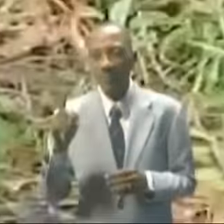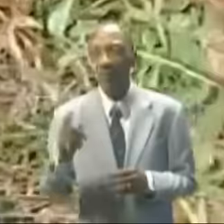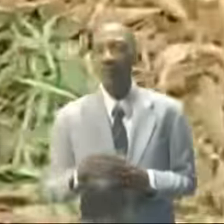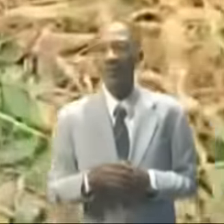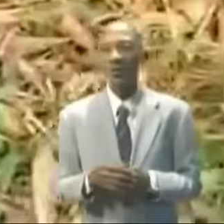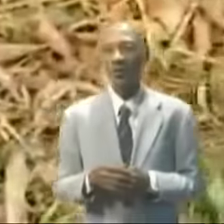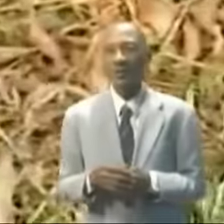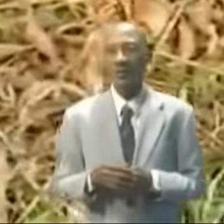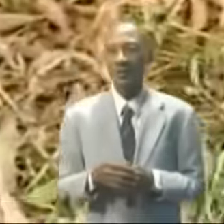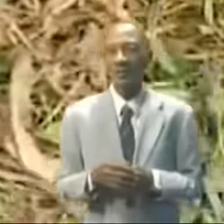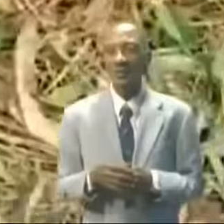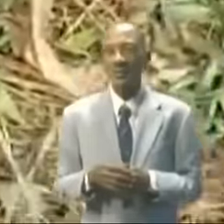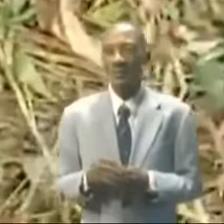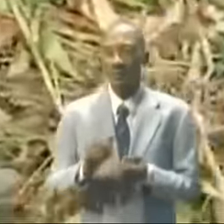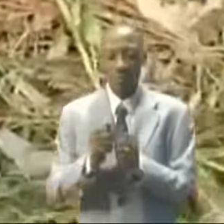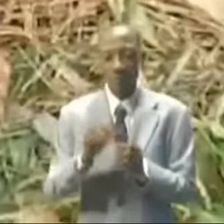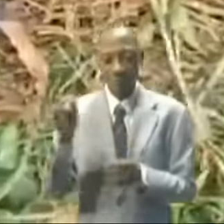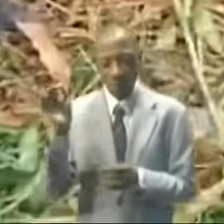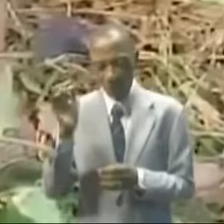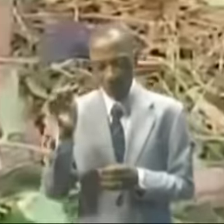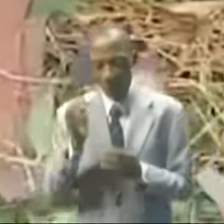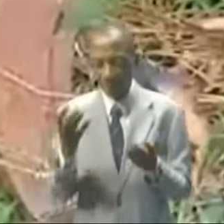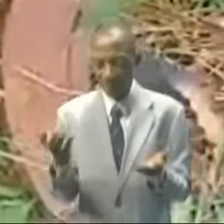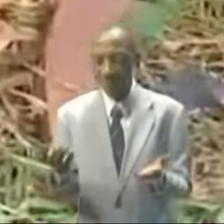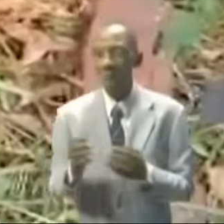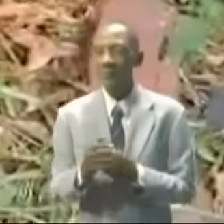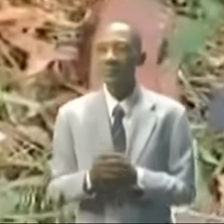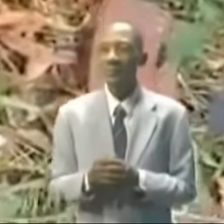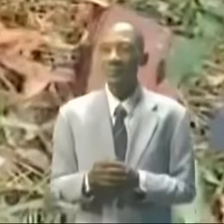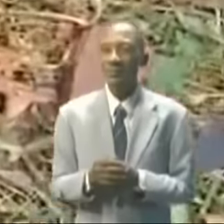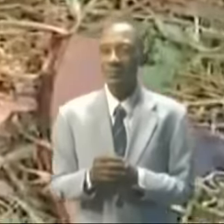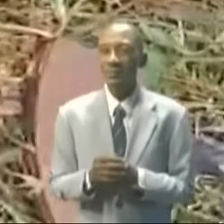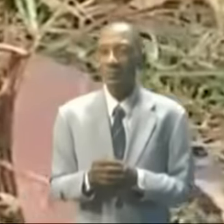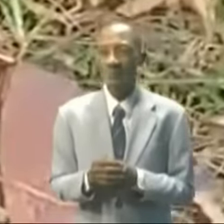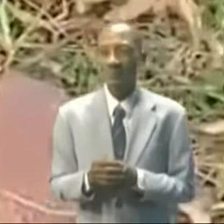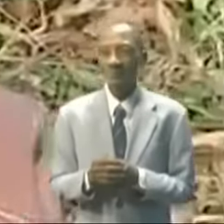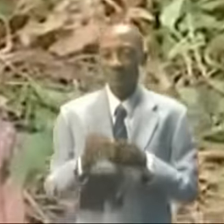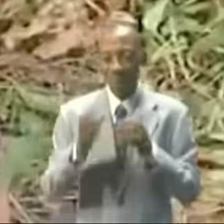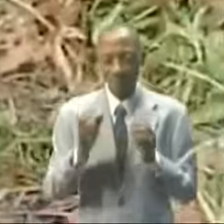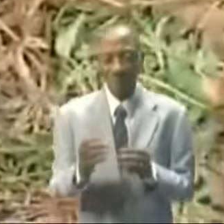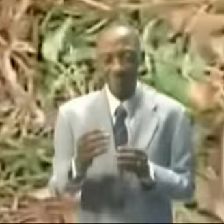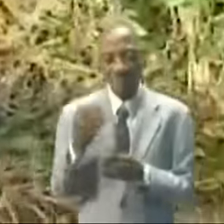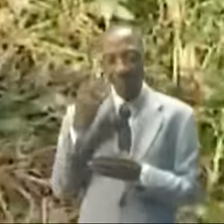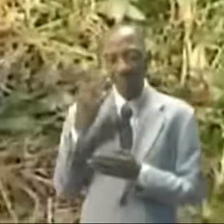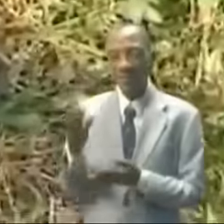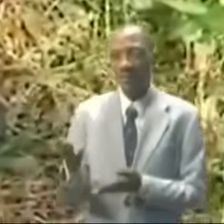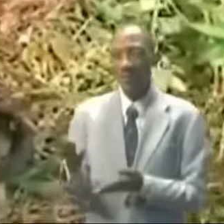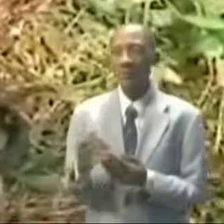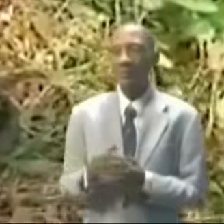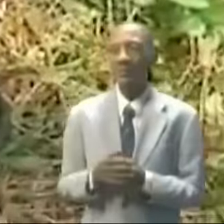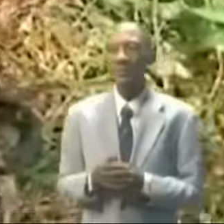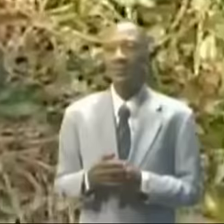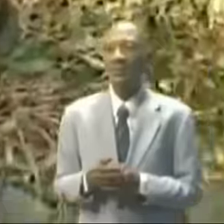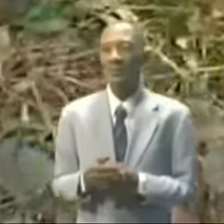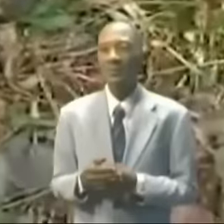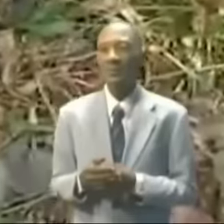lieu? Que s'est-il exactement passé et qui l'a déposé? Les questions restent sans réponse.